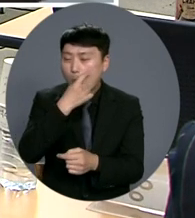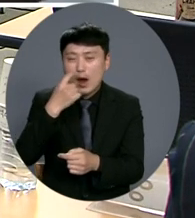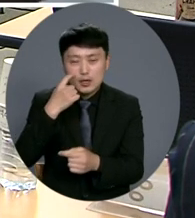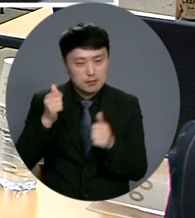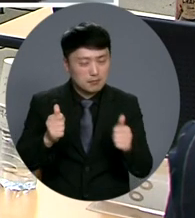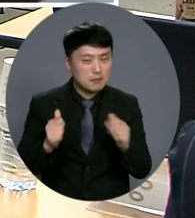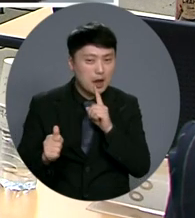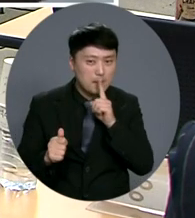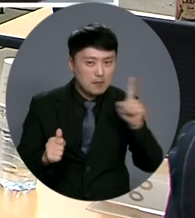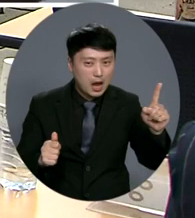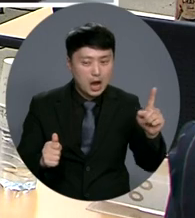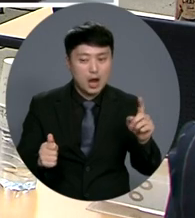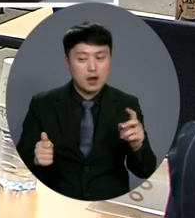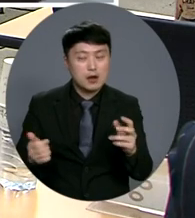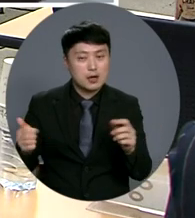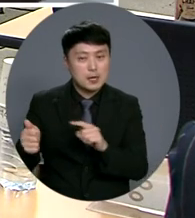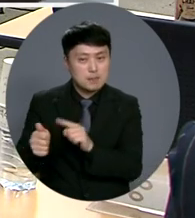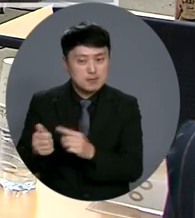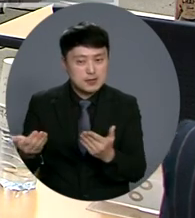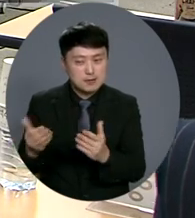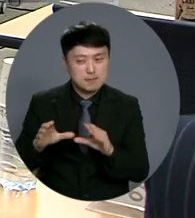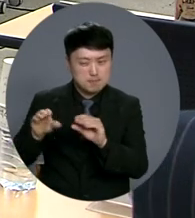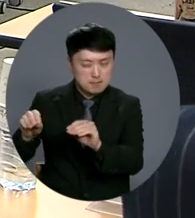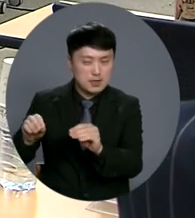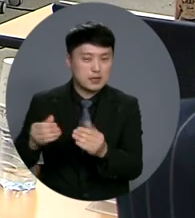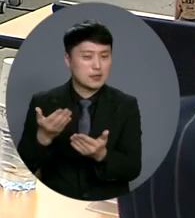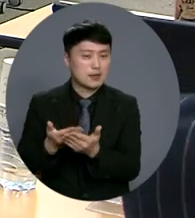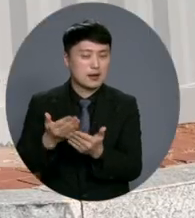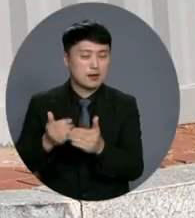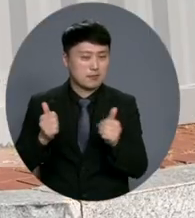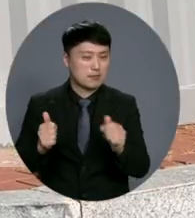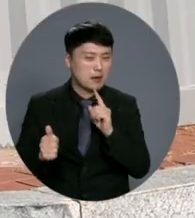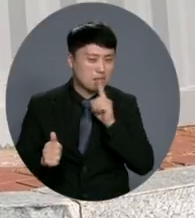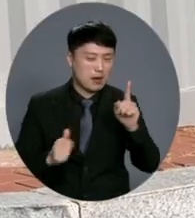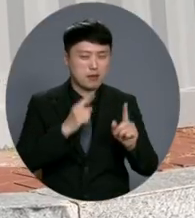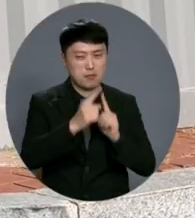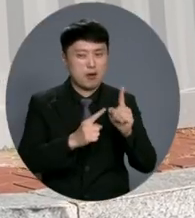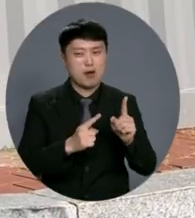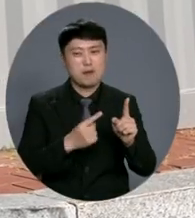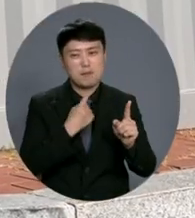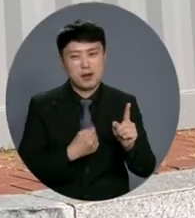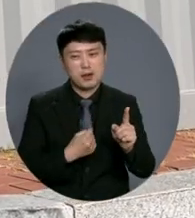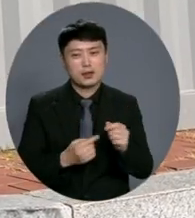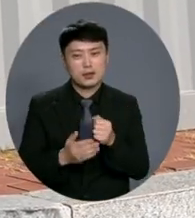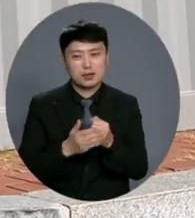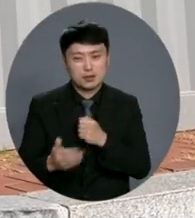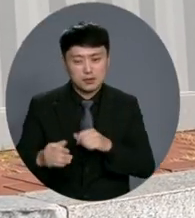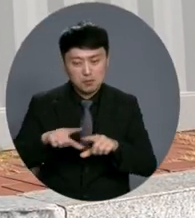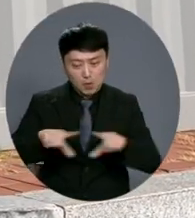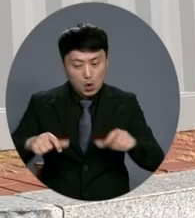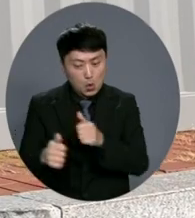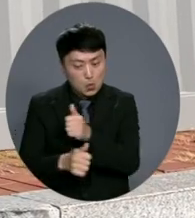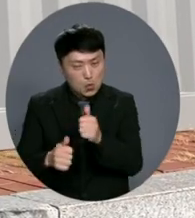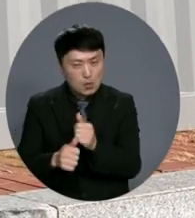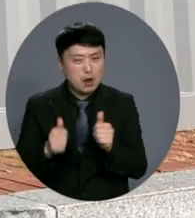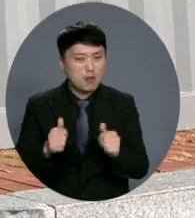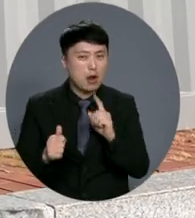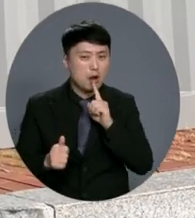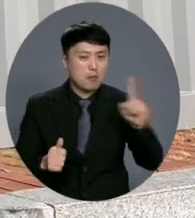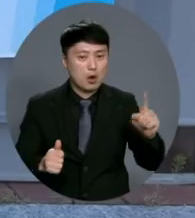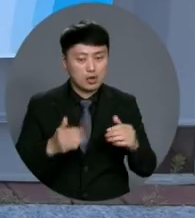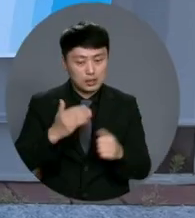소송과 의장 진무 집행 정지 가처분 신청이 있따라 제기됐습니다 평원 한 명이 소송을 했습니다